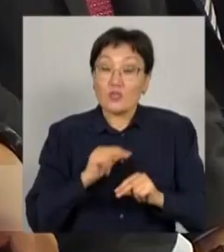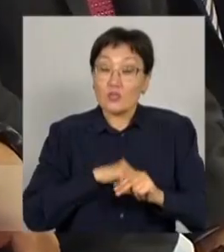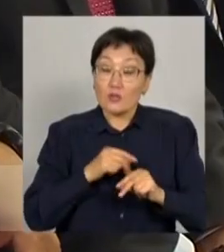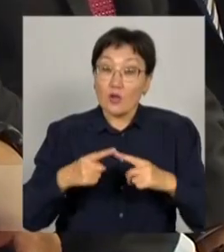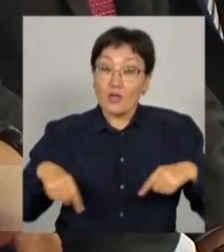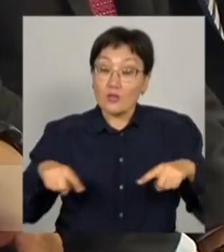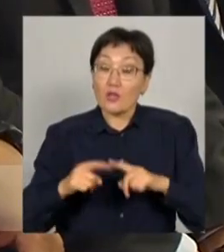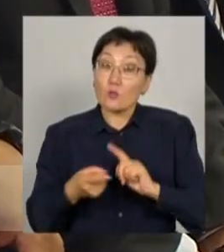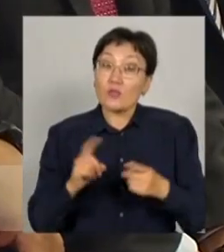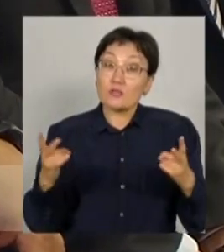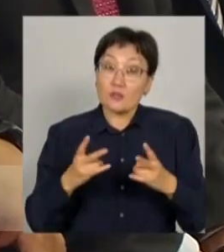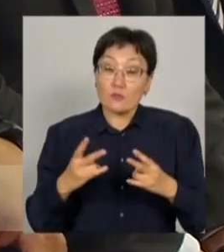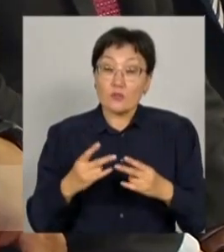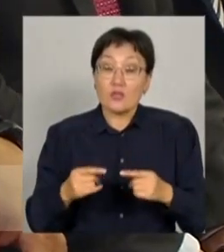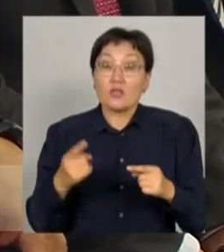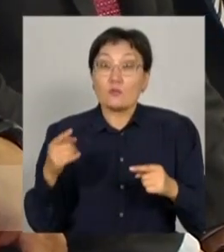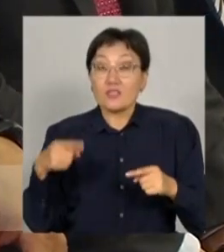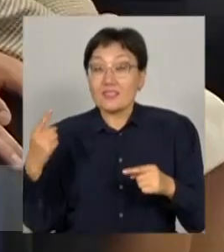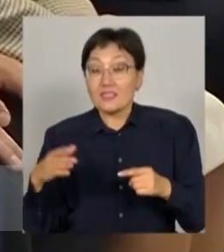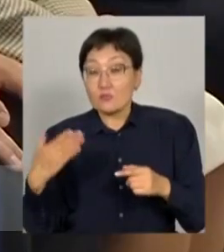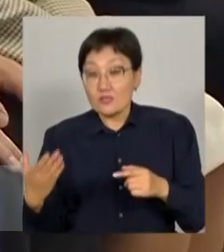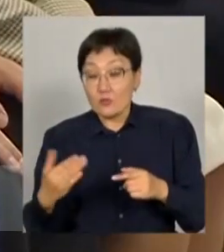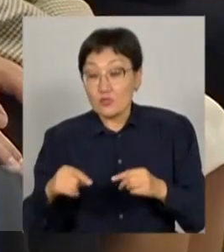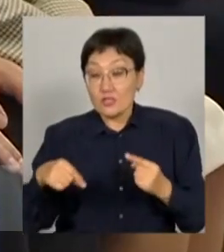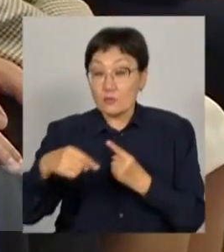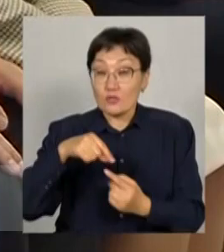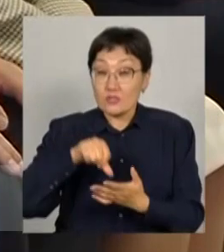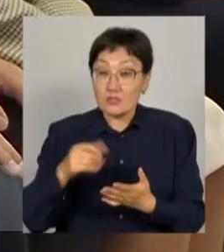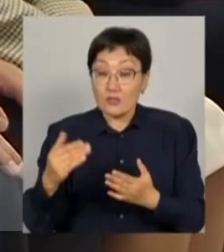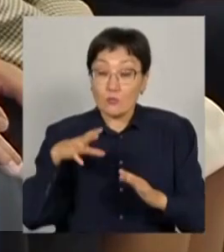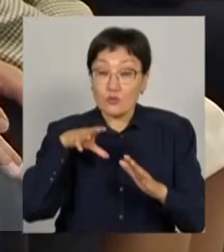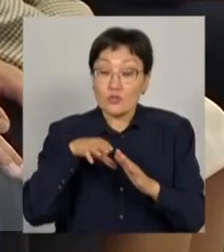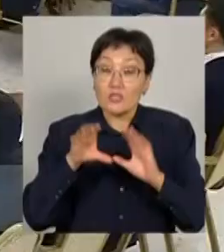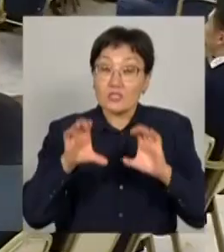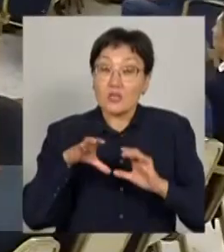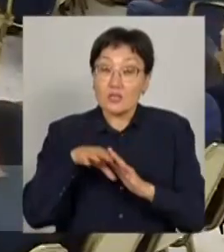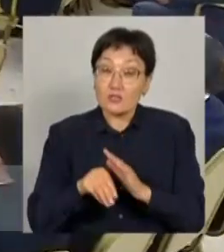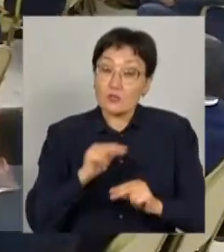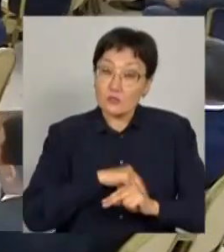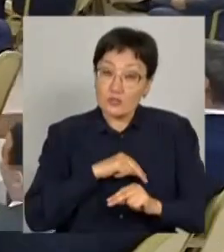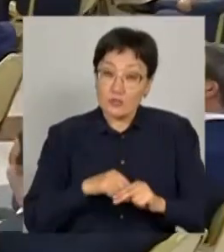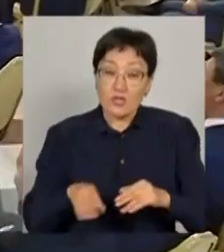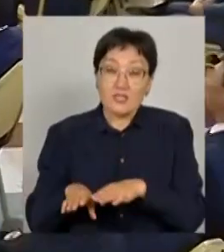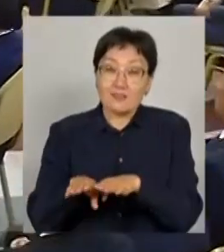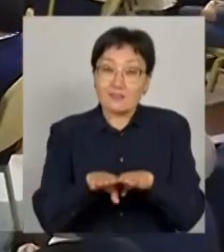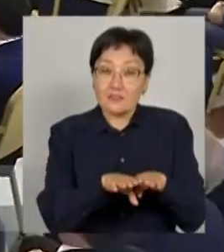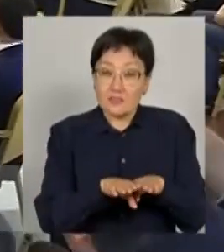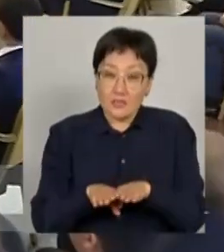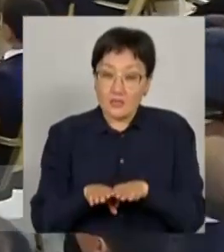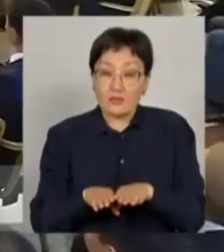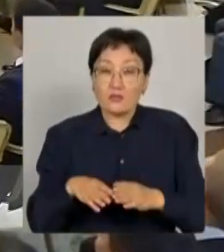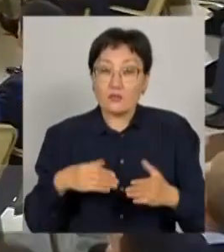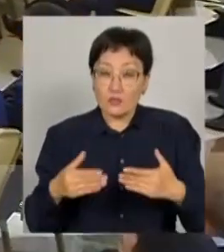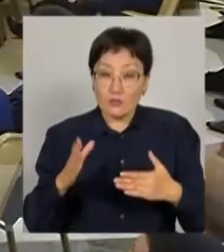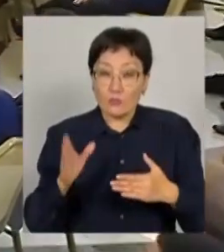қажет. Сонымен қатар, таяқтың екінші ұшы бар демекші, бизнес өкілдері де заң аясында жұмыс істесе, таразы басы теңесетін еді дейді